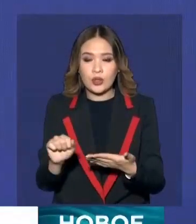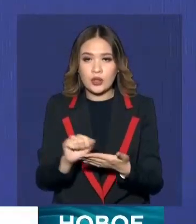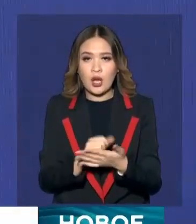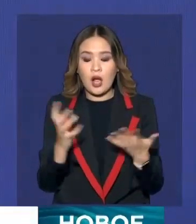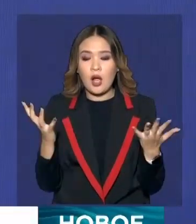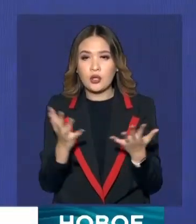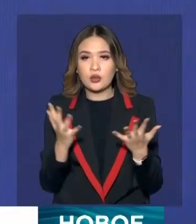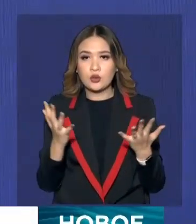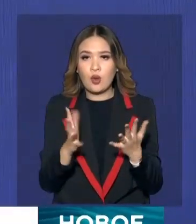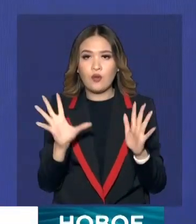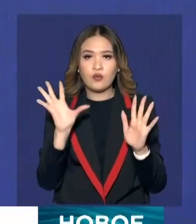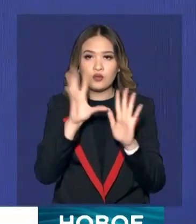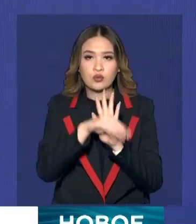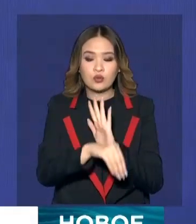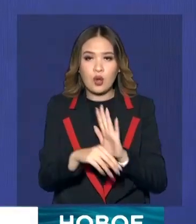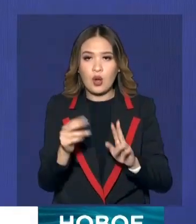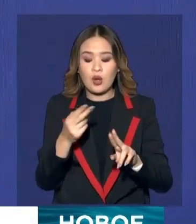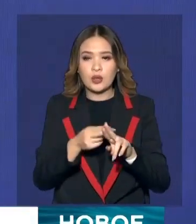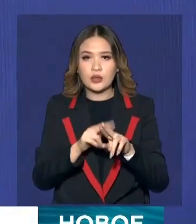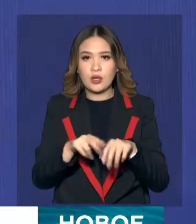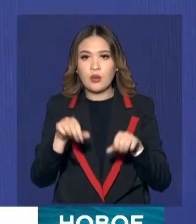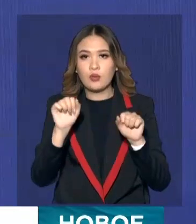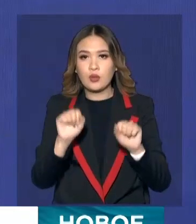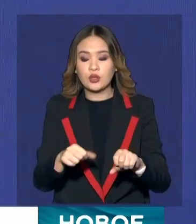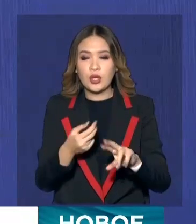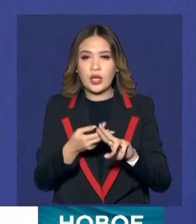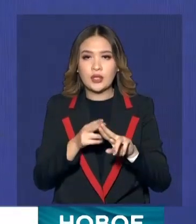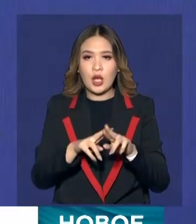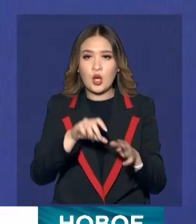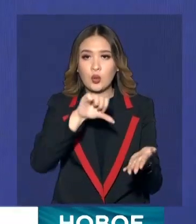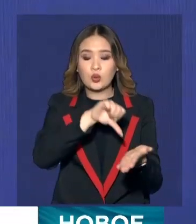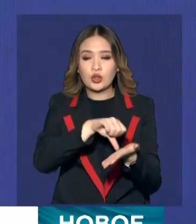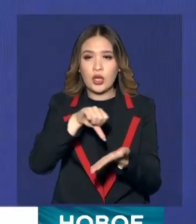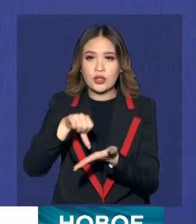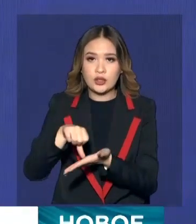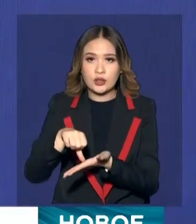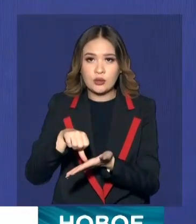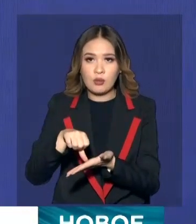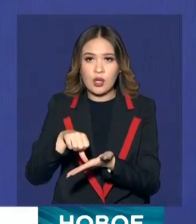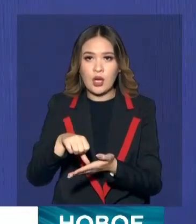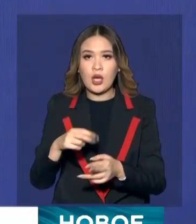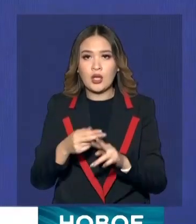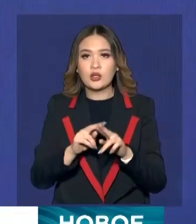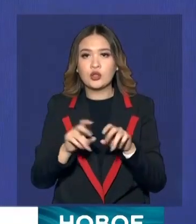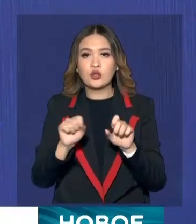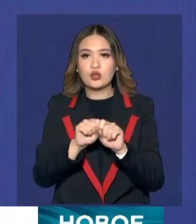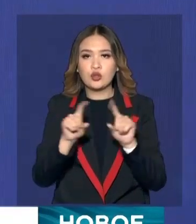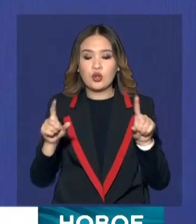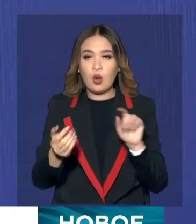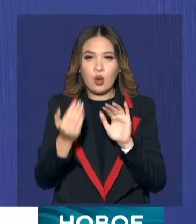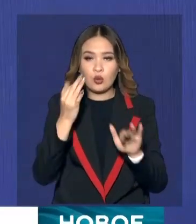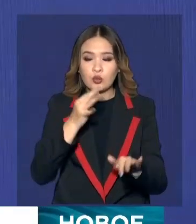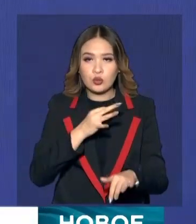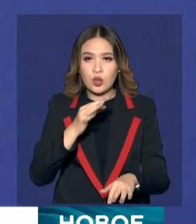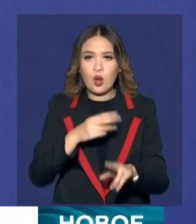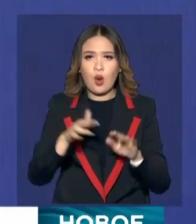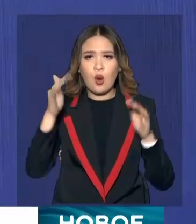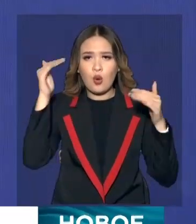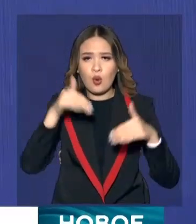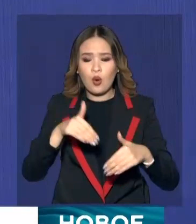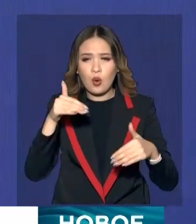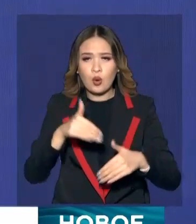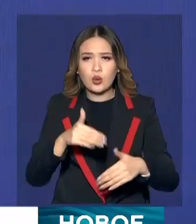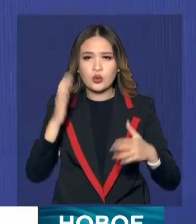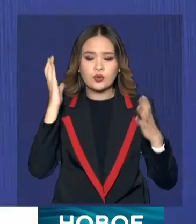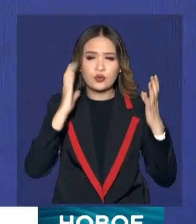который включает комплексные меры. То есть с участием не только самих дошкольных организаций, но и колледжей,